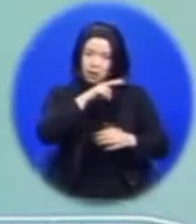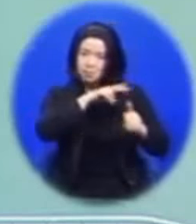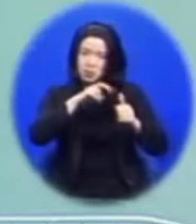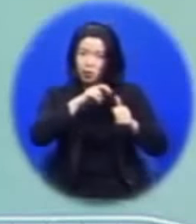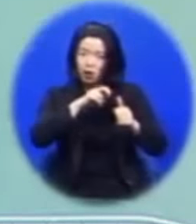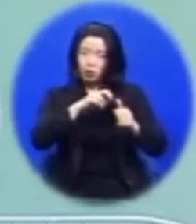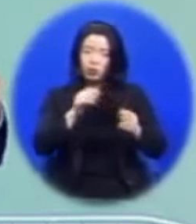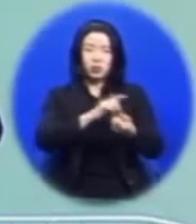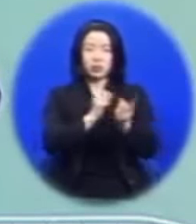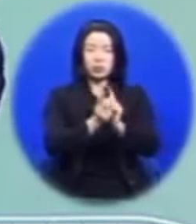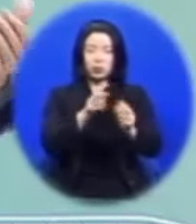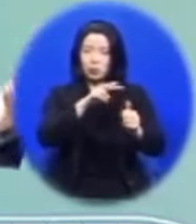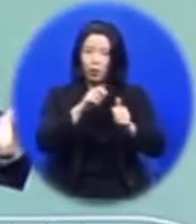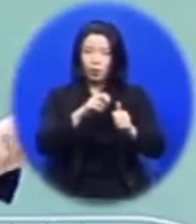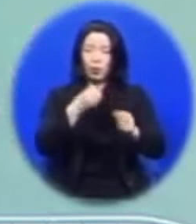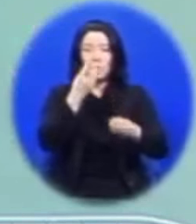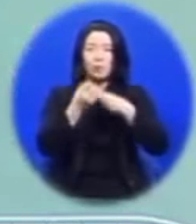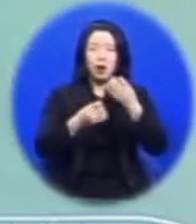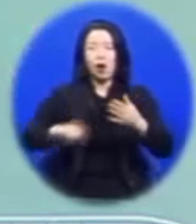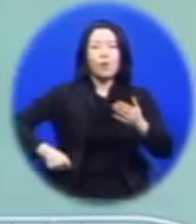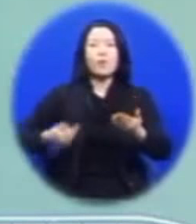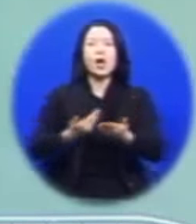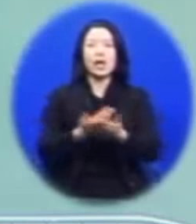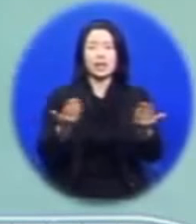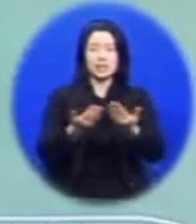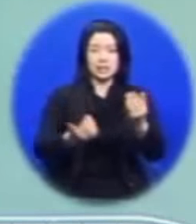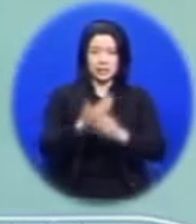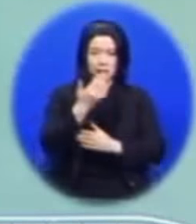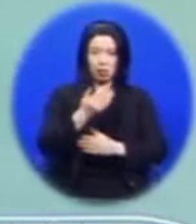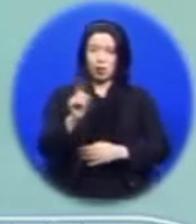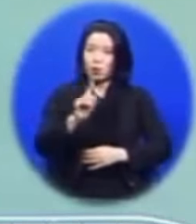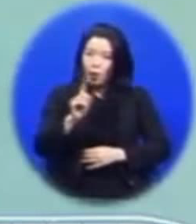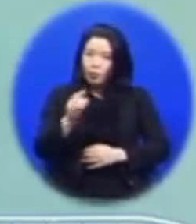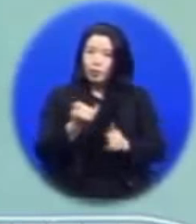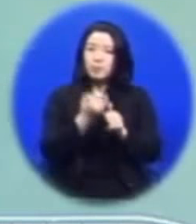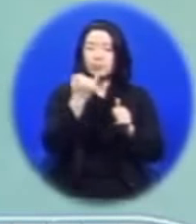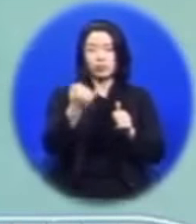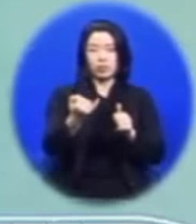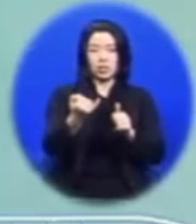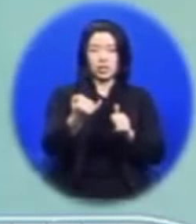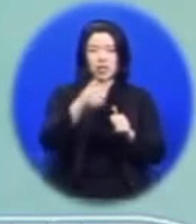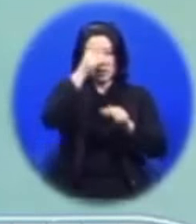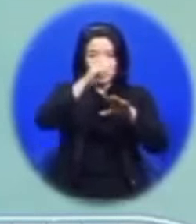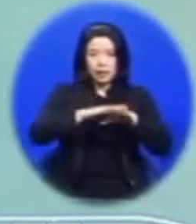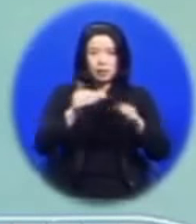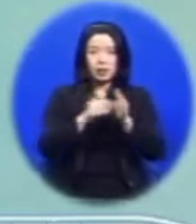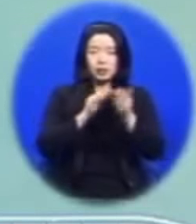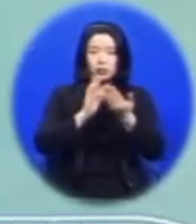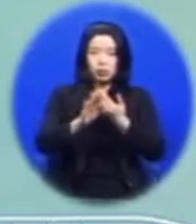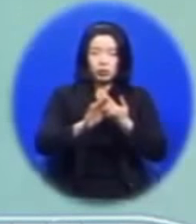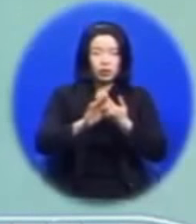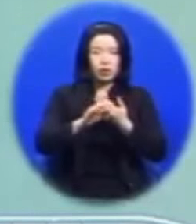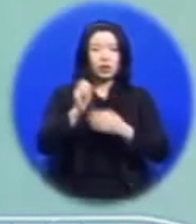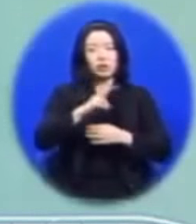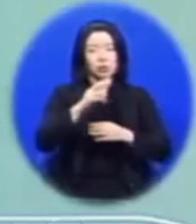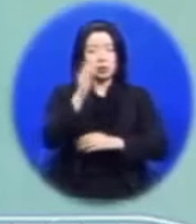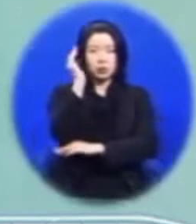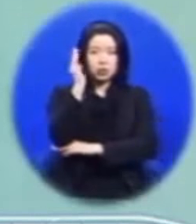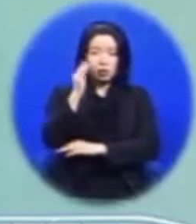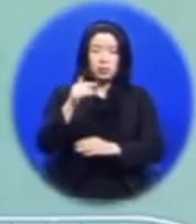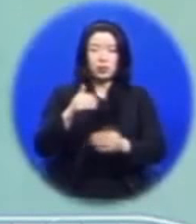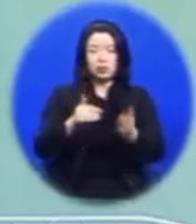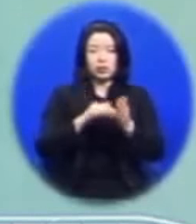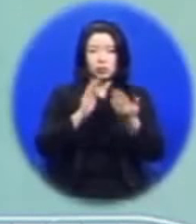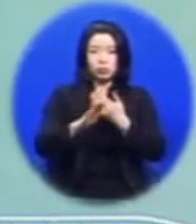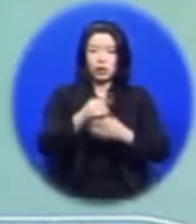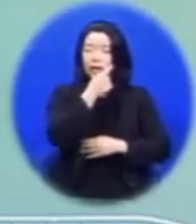거 고백하고 회개하는 일이 일어났습니다 어느 부인이 예배 끝나고 예배 중에 설교 끝나고 간증을